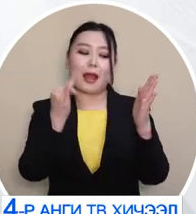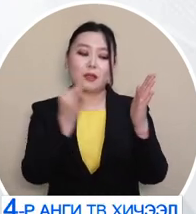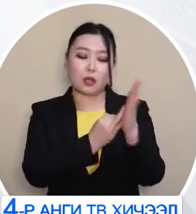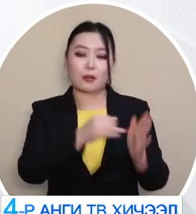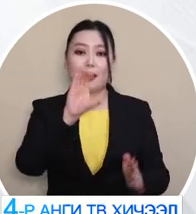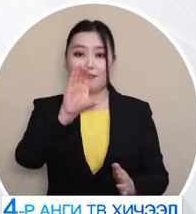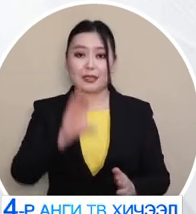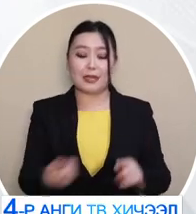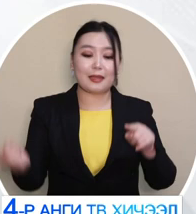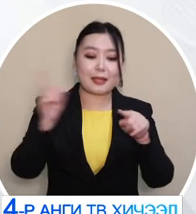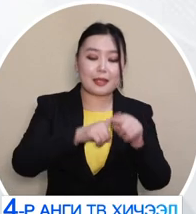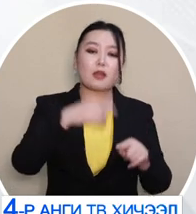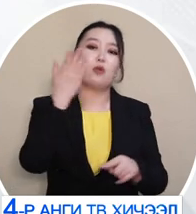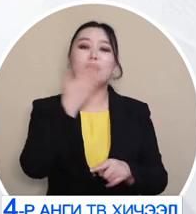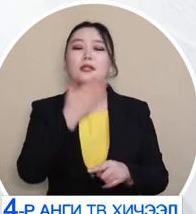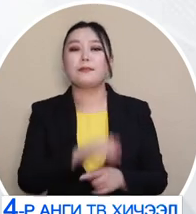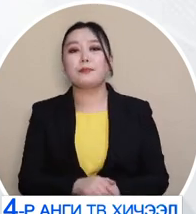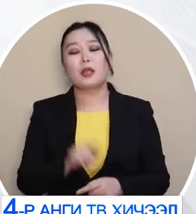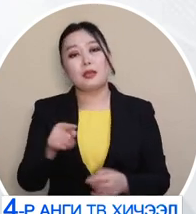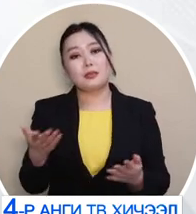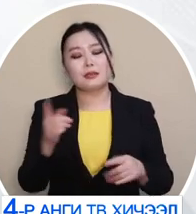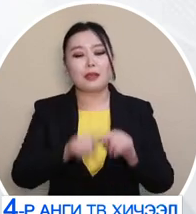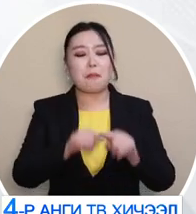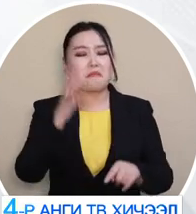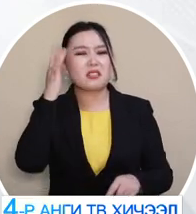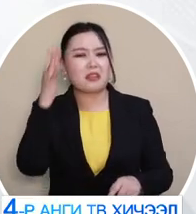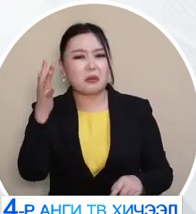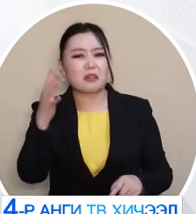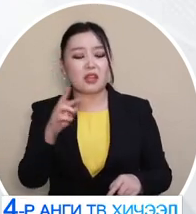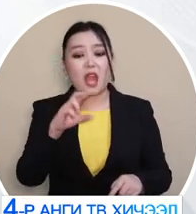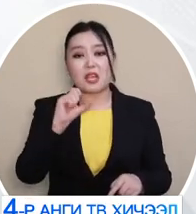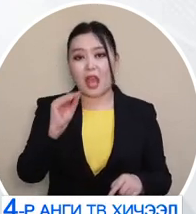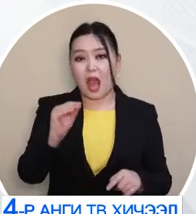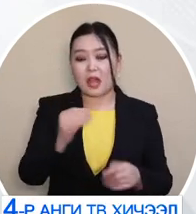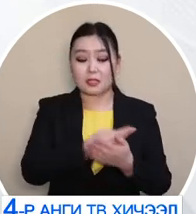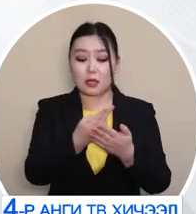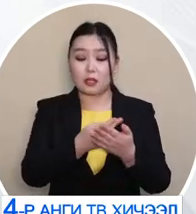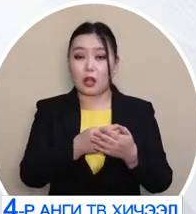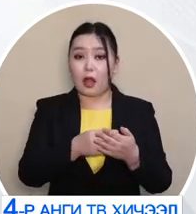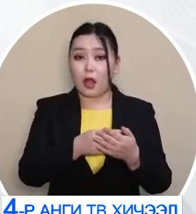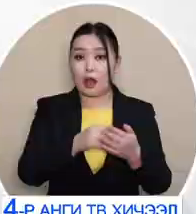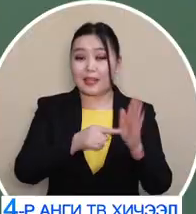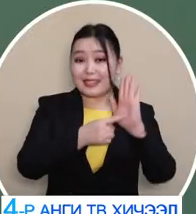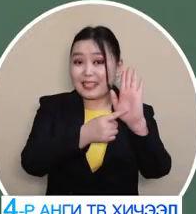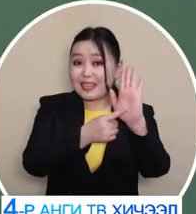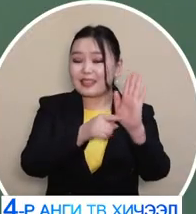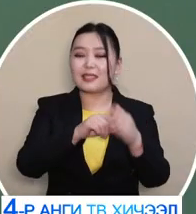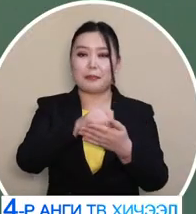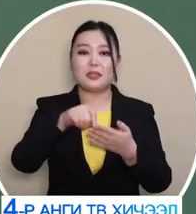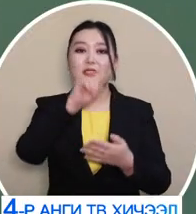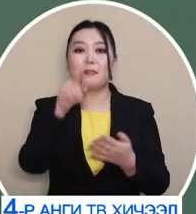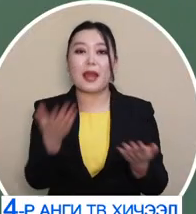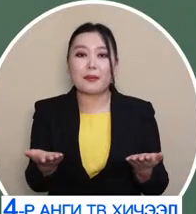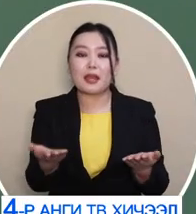6, 7 дугаар бадгийг давтан уншия. За, энэ хэсэгт ямар санаануудыг хэрхэн яаж дүрслэн бичсэн байна вэ? За,